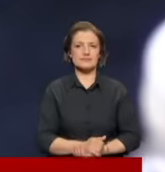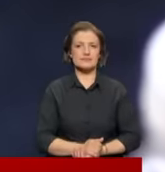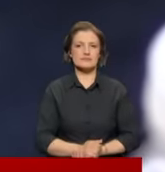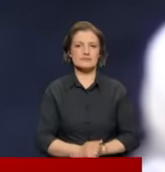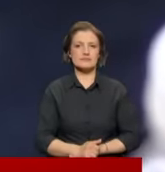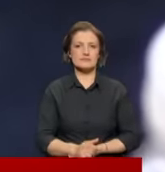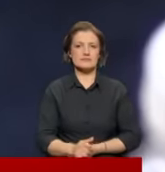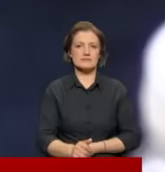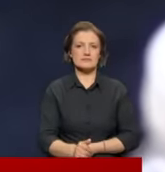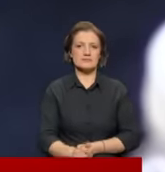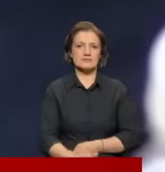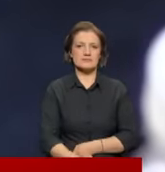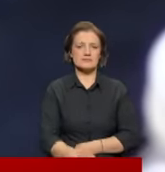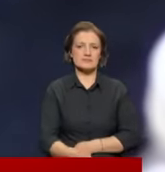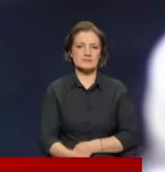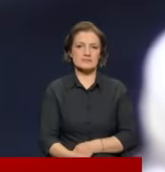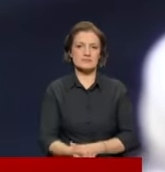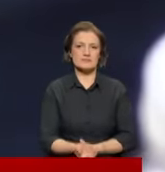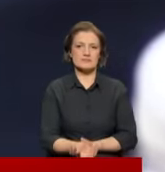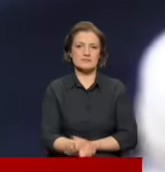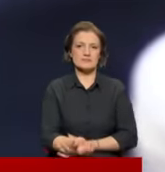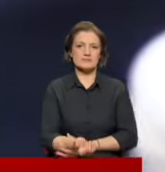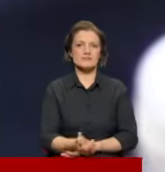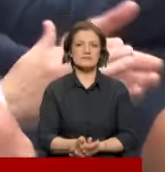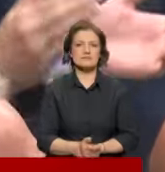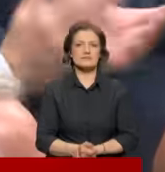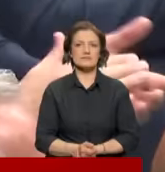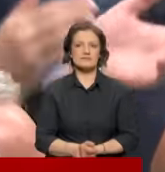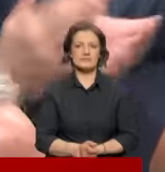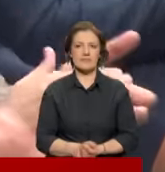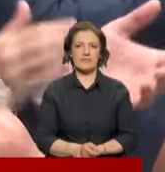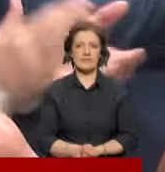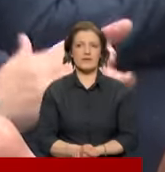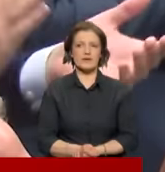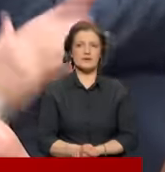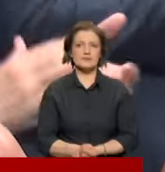Büyük hükümetimizden beklentilerini çok iyi biliyoruz.